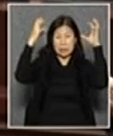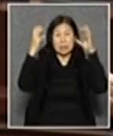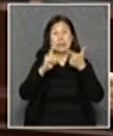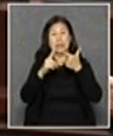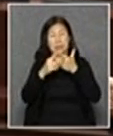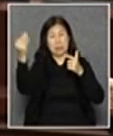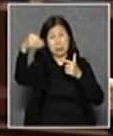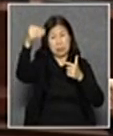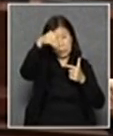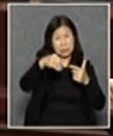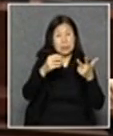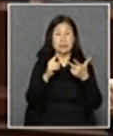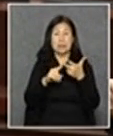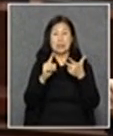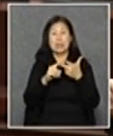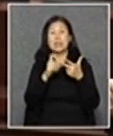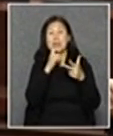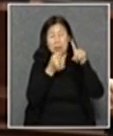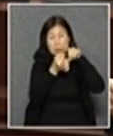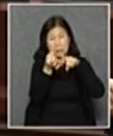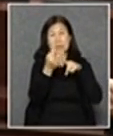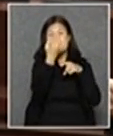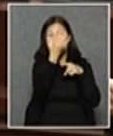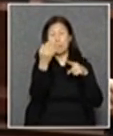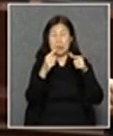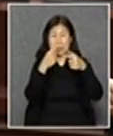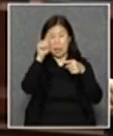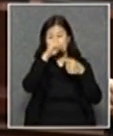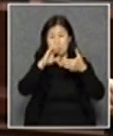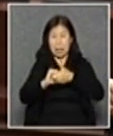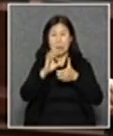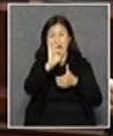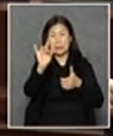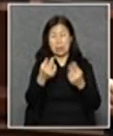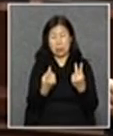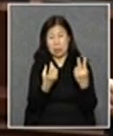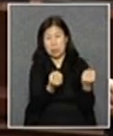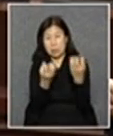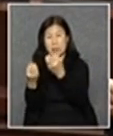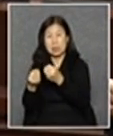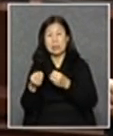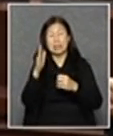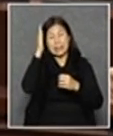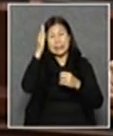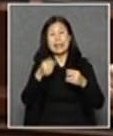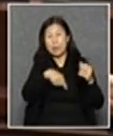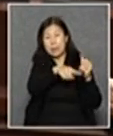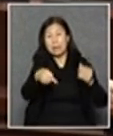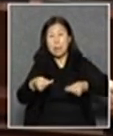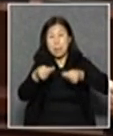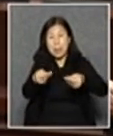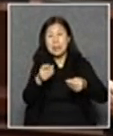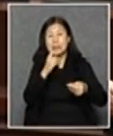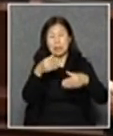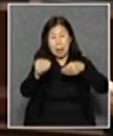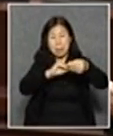洋公園、昂坪360、濕地公園等，嘗試地向對方要求提供活動的場地和門